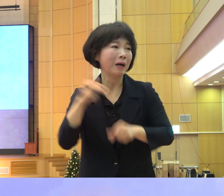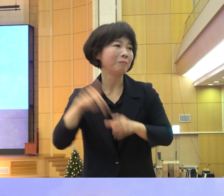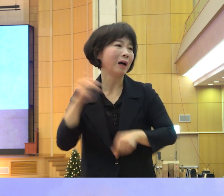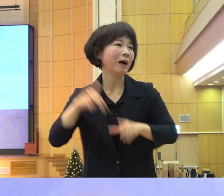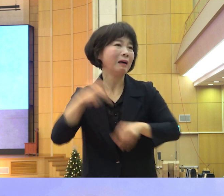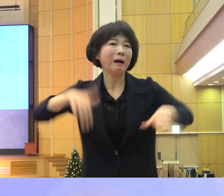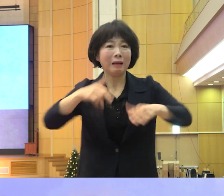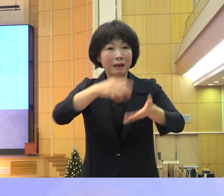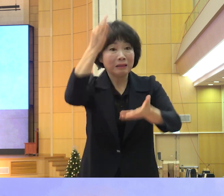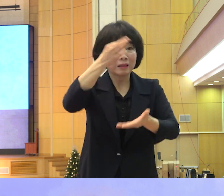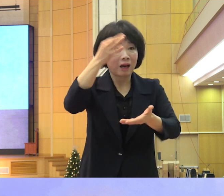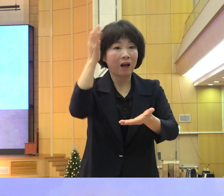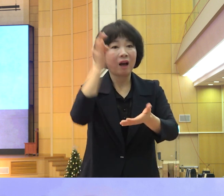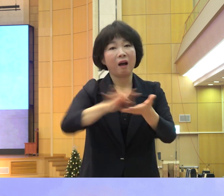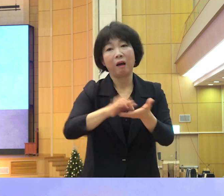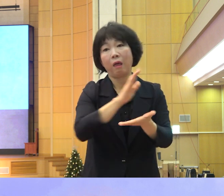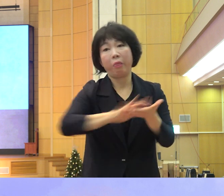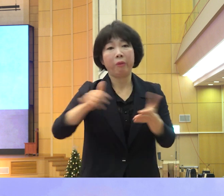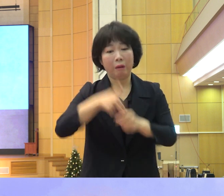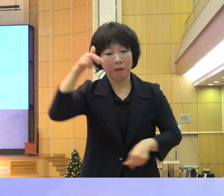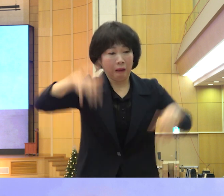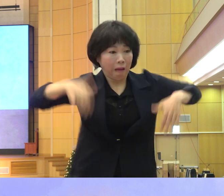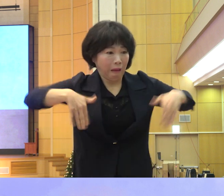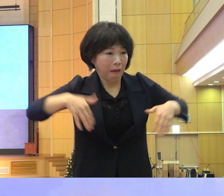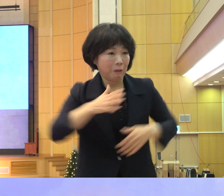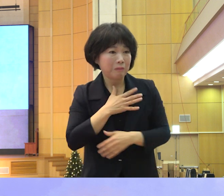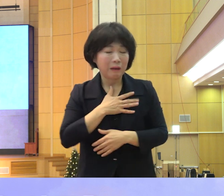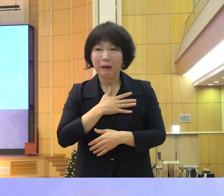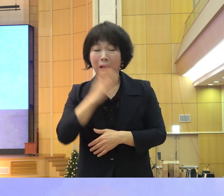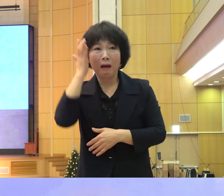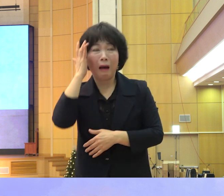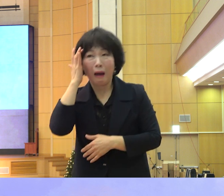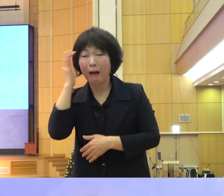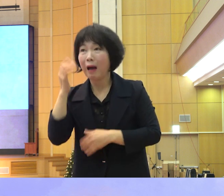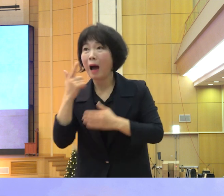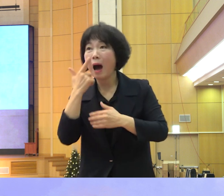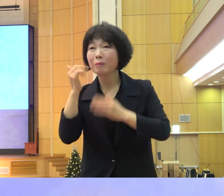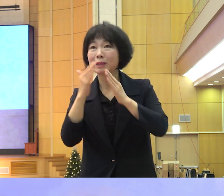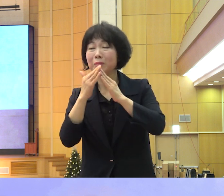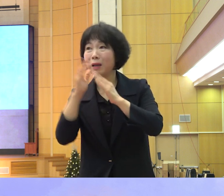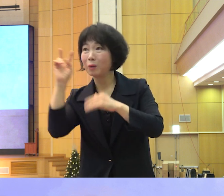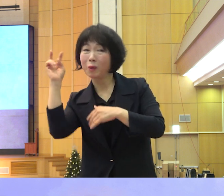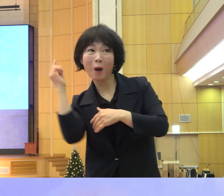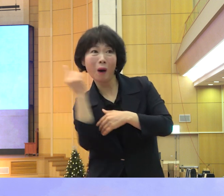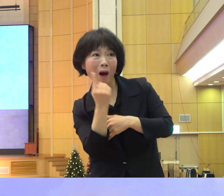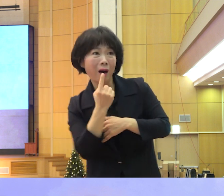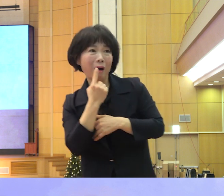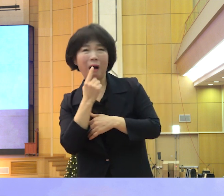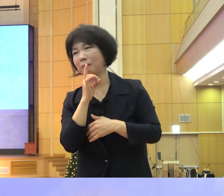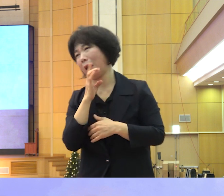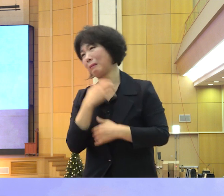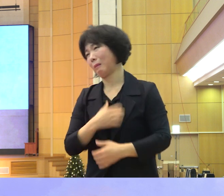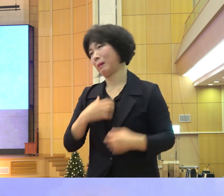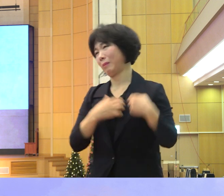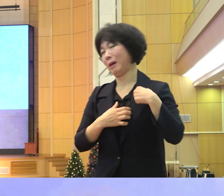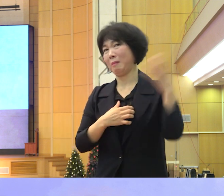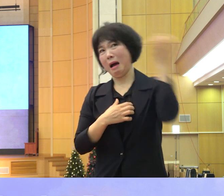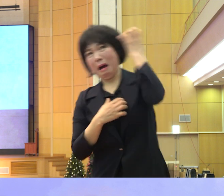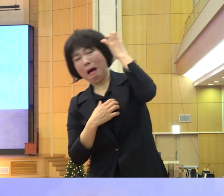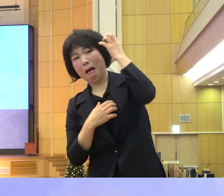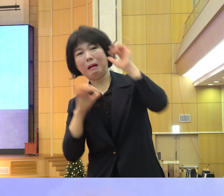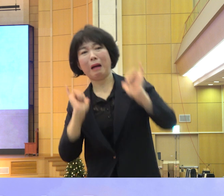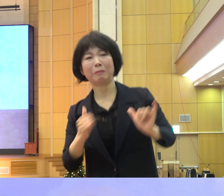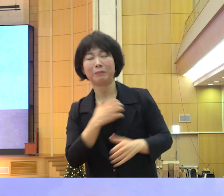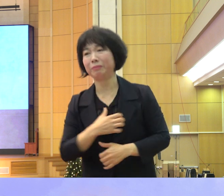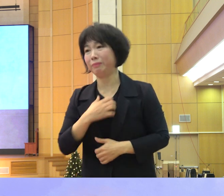것들은 아버지가 다 덮어주고, 그리고 장치를 벌여라 송아지를 잡고 동네 사람